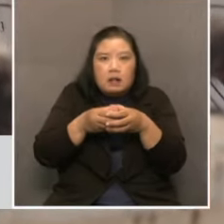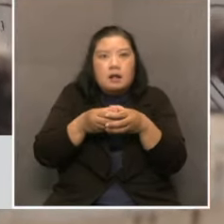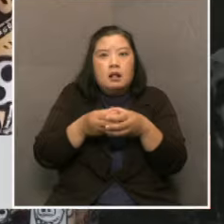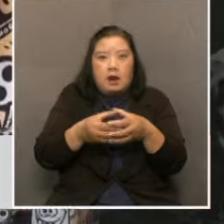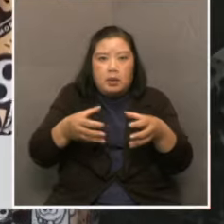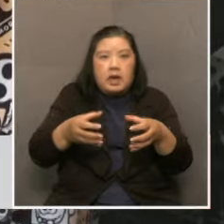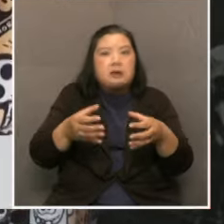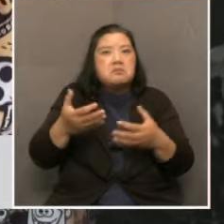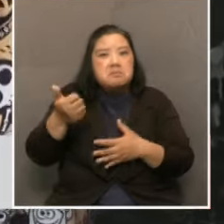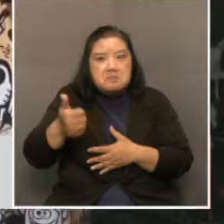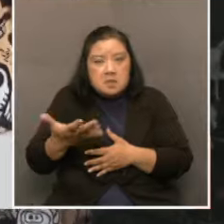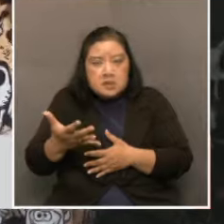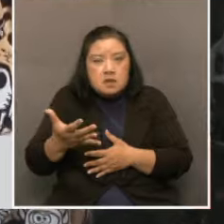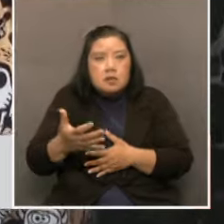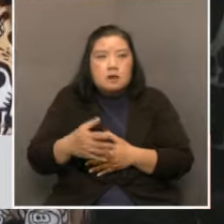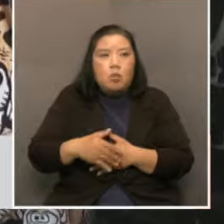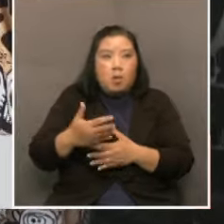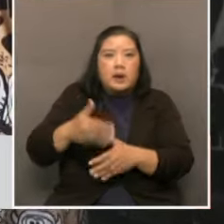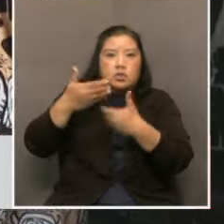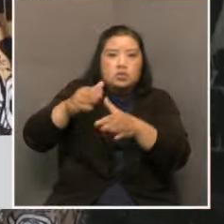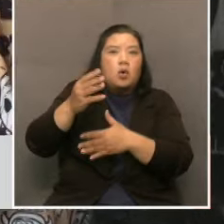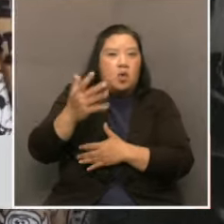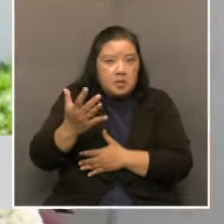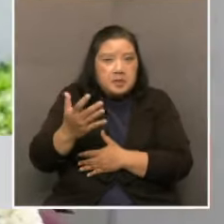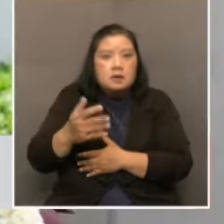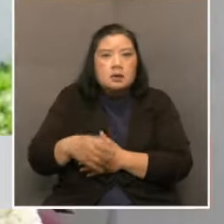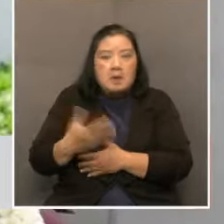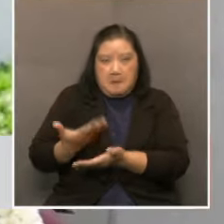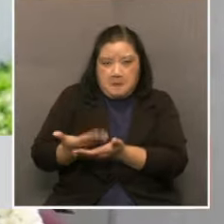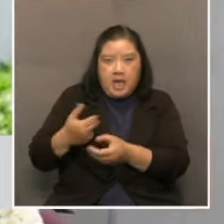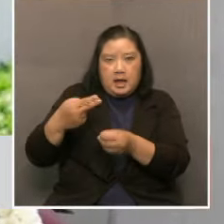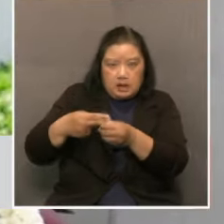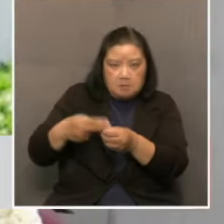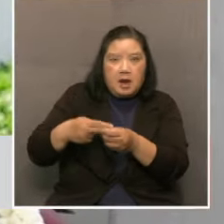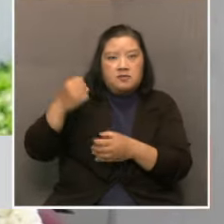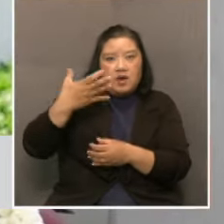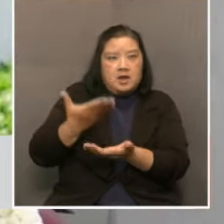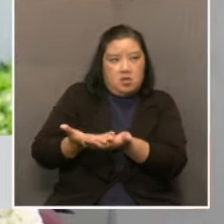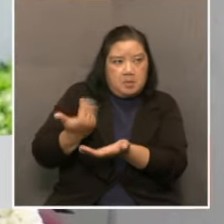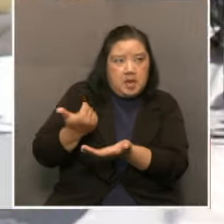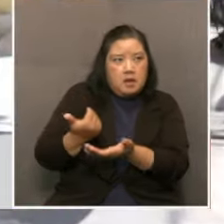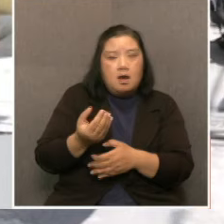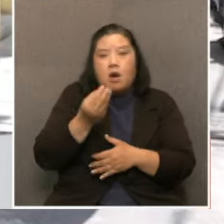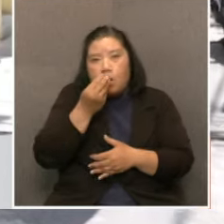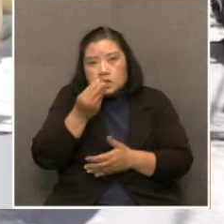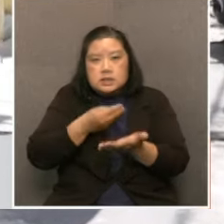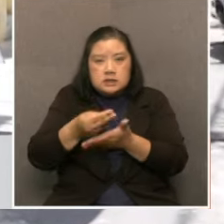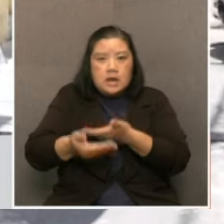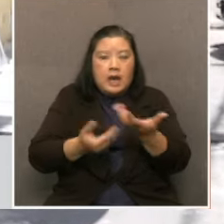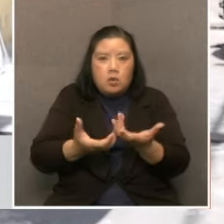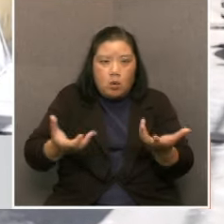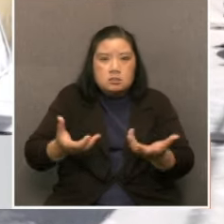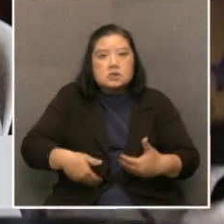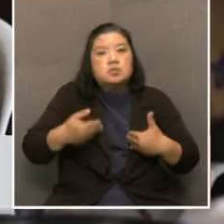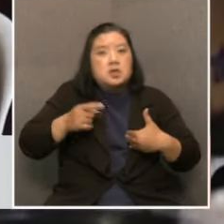งไม่ออกพลังงานราคาสูงเกินไปสินค้าอุปโภคก็สูงสำหรับคนทั่วไปนะครับ ครับ เพราะฉะ